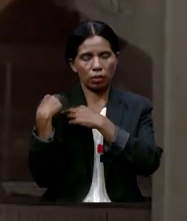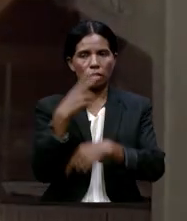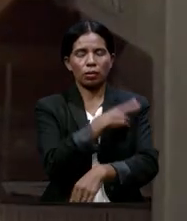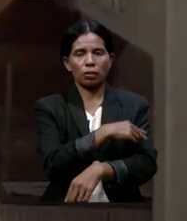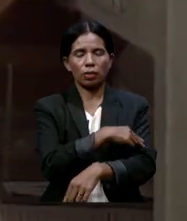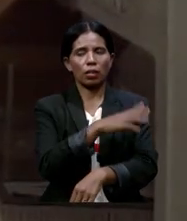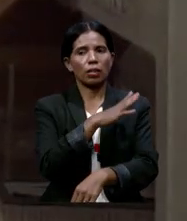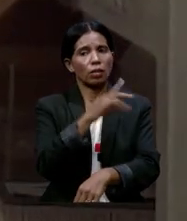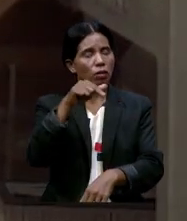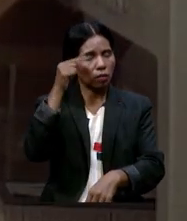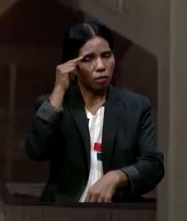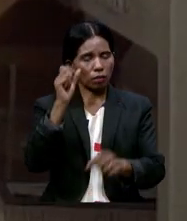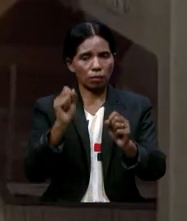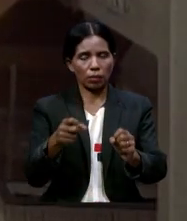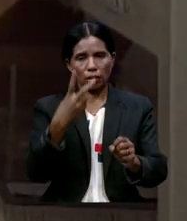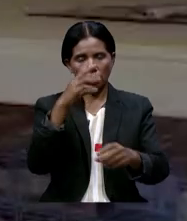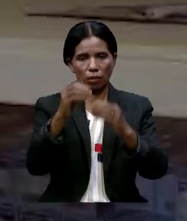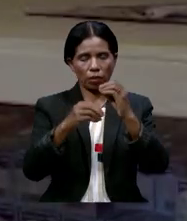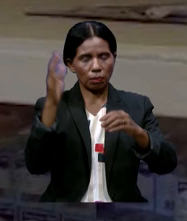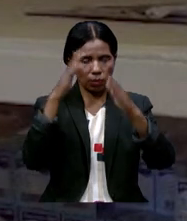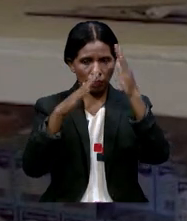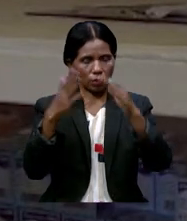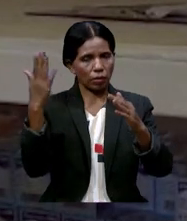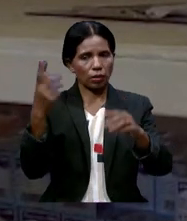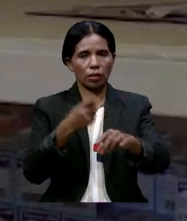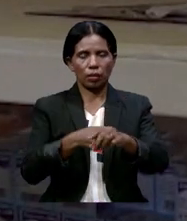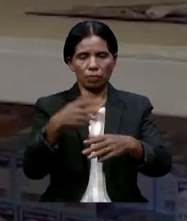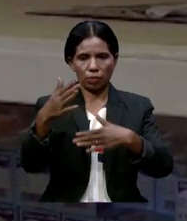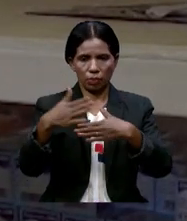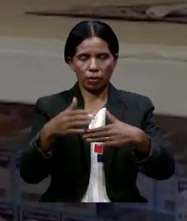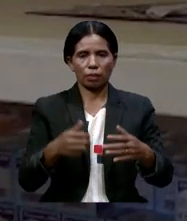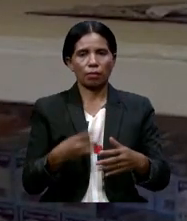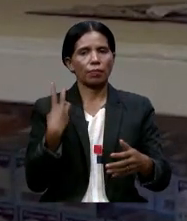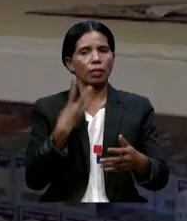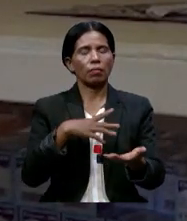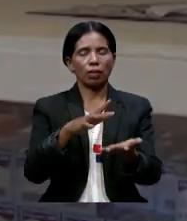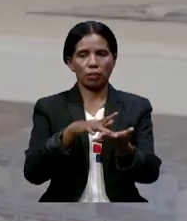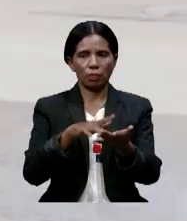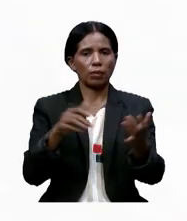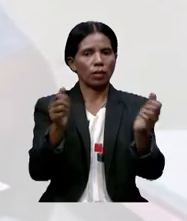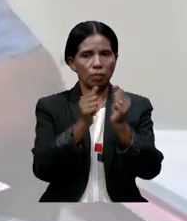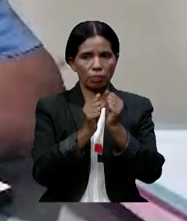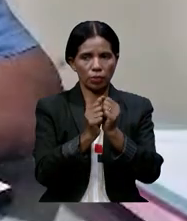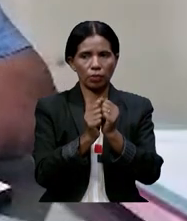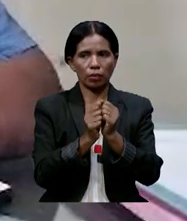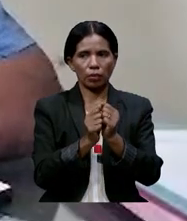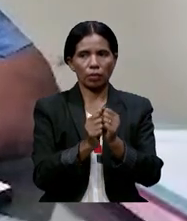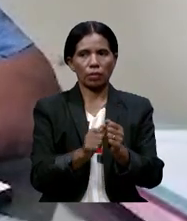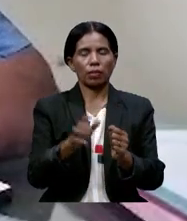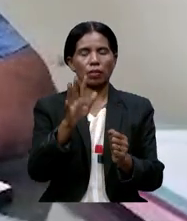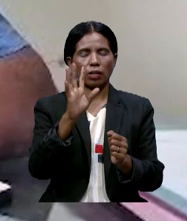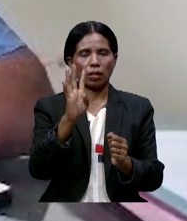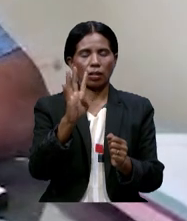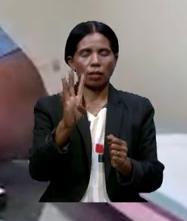katak, gobyerno bele resolve problema idene i a tempo badak. Kanya ay moro kanya total ni i ha kuat sin